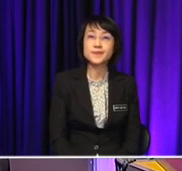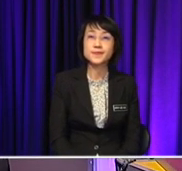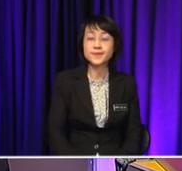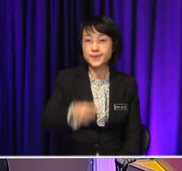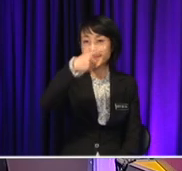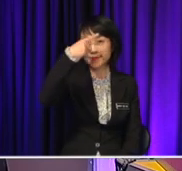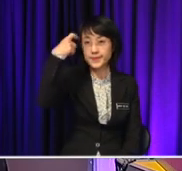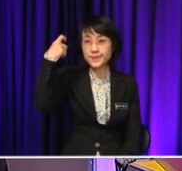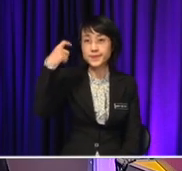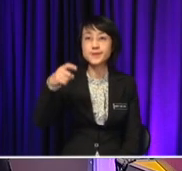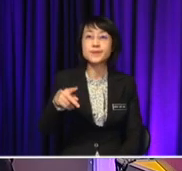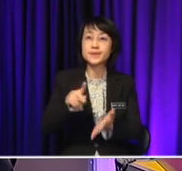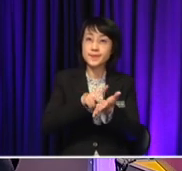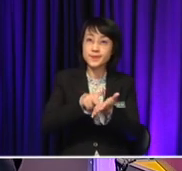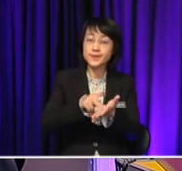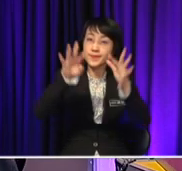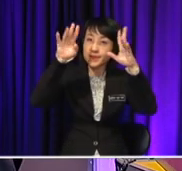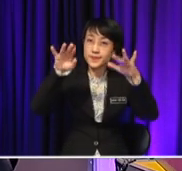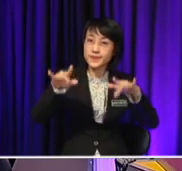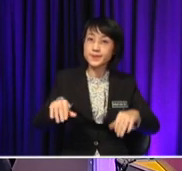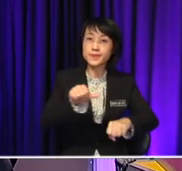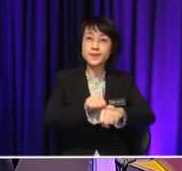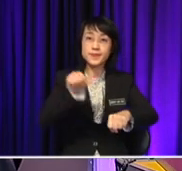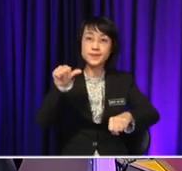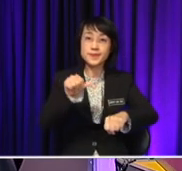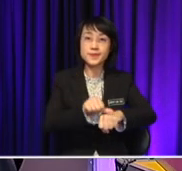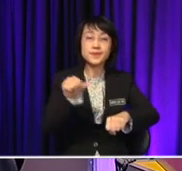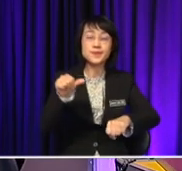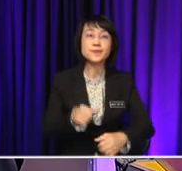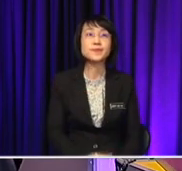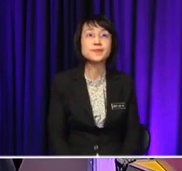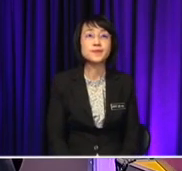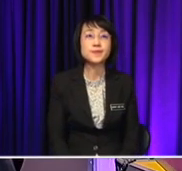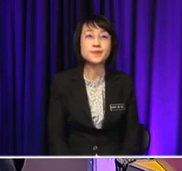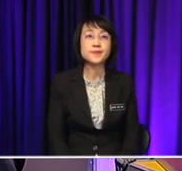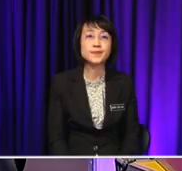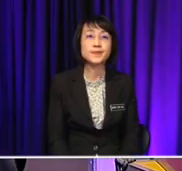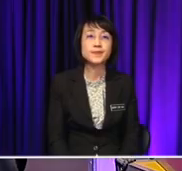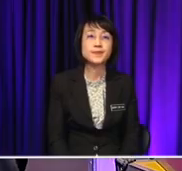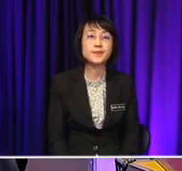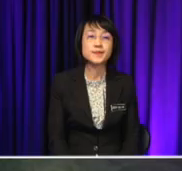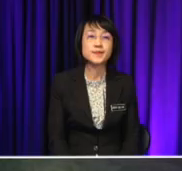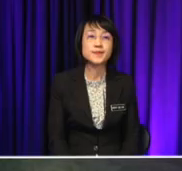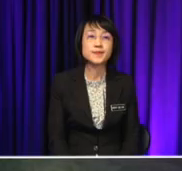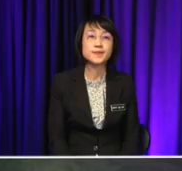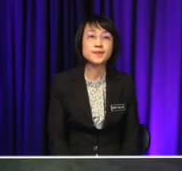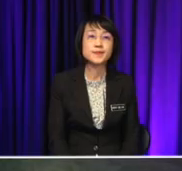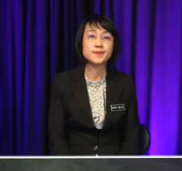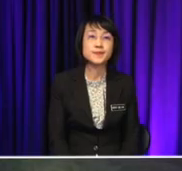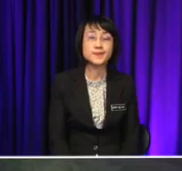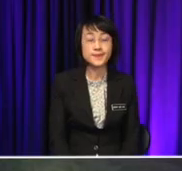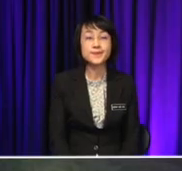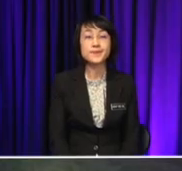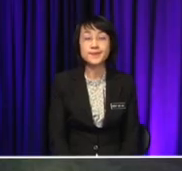ikannya kesan Hujan eh si tolol videonya nah beda Oke beda oke oke